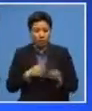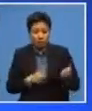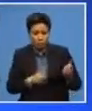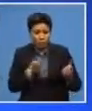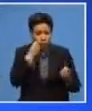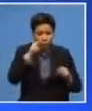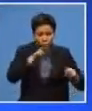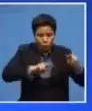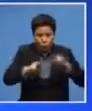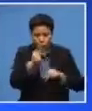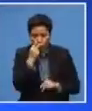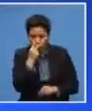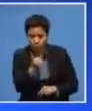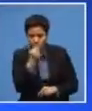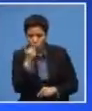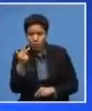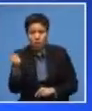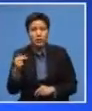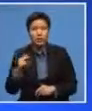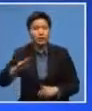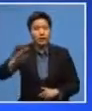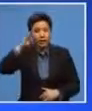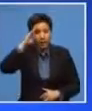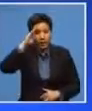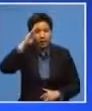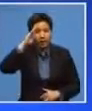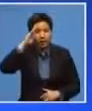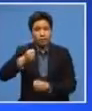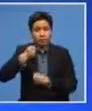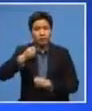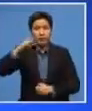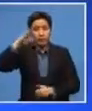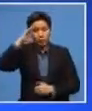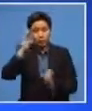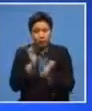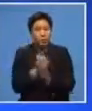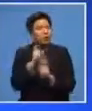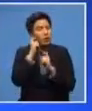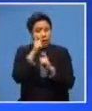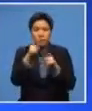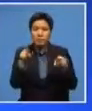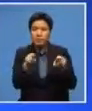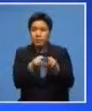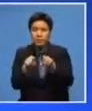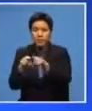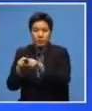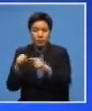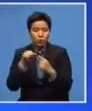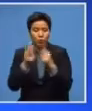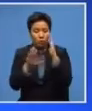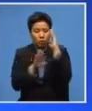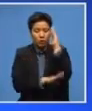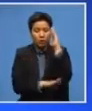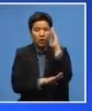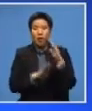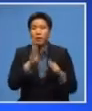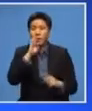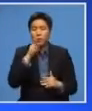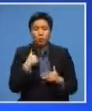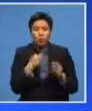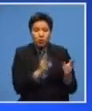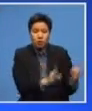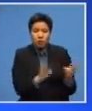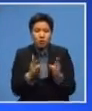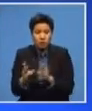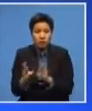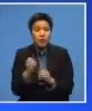นะครับคือไม่ใช่เฉพาะประชาชนอย่างเดียวทหารตำรวจเจ้าที่ก็อันตรายเหมือนกันนั้นถ้าเราแพ็คกันได้นะมีรูปแบบ